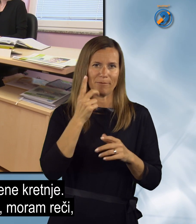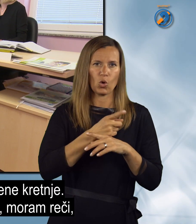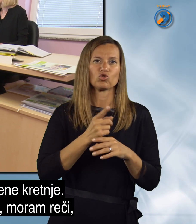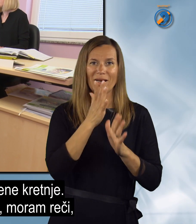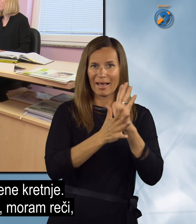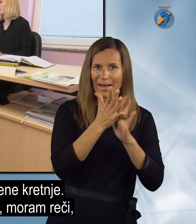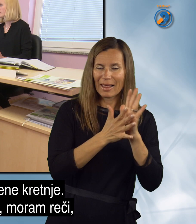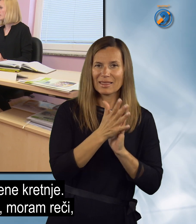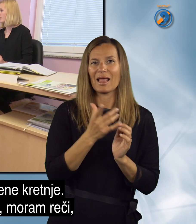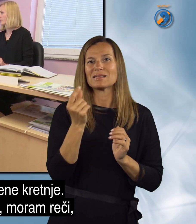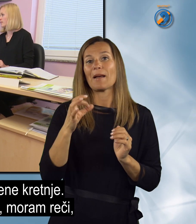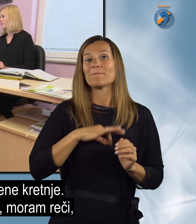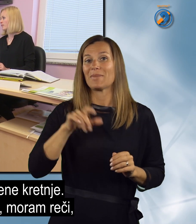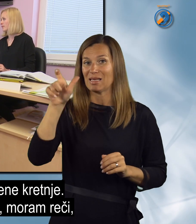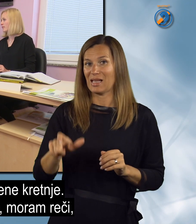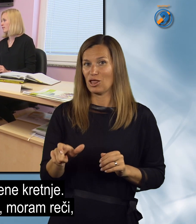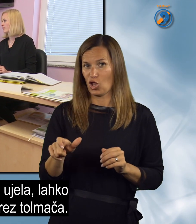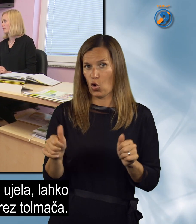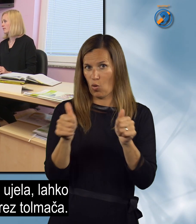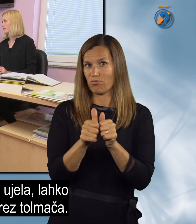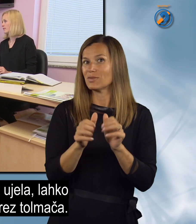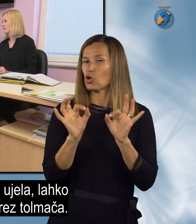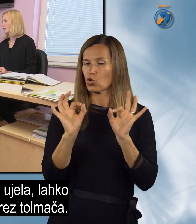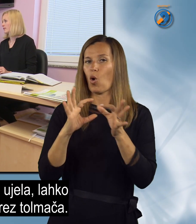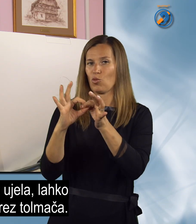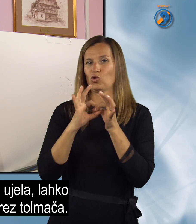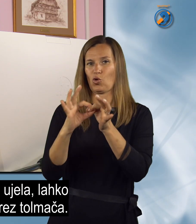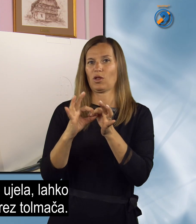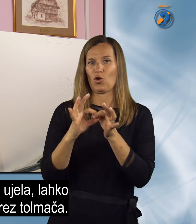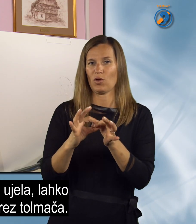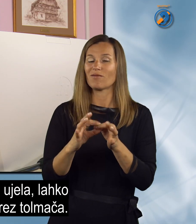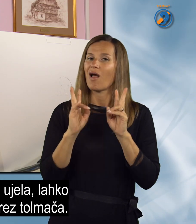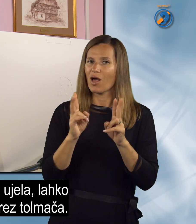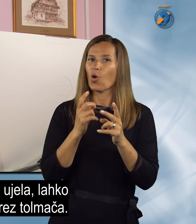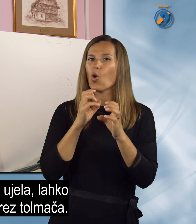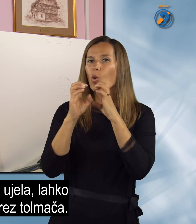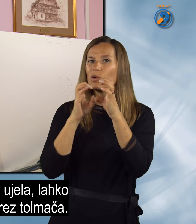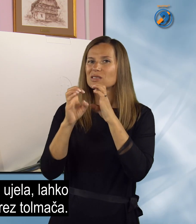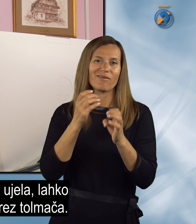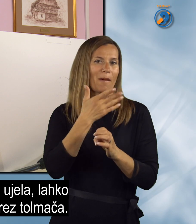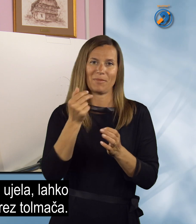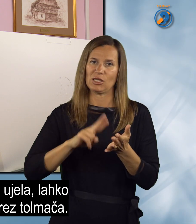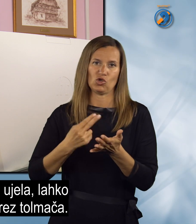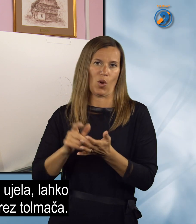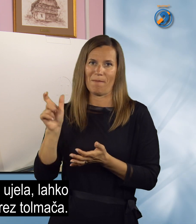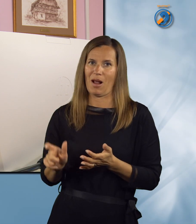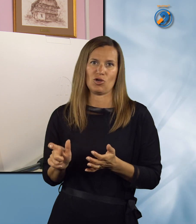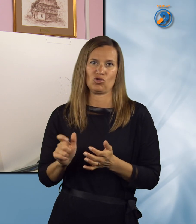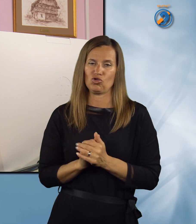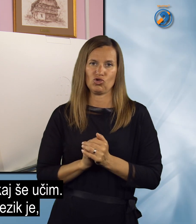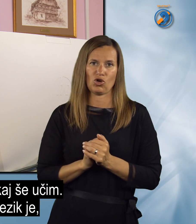določene kretnje, z predsednikom moram reči, da smo se tudi zelo ujela, lahko komuniciramo brez